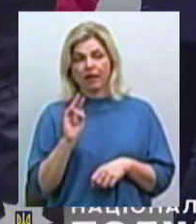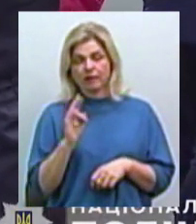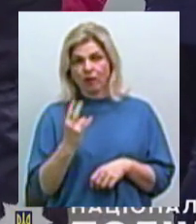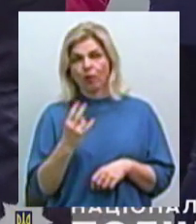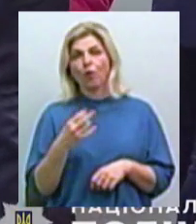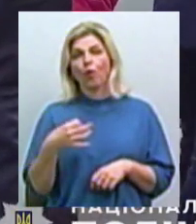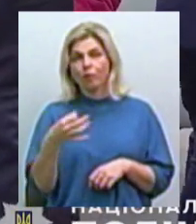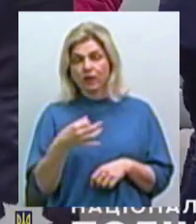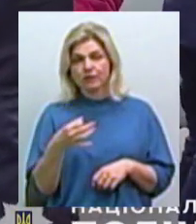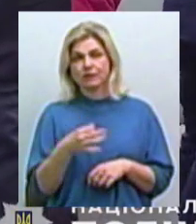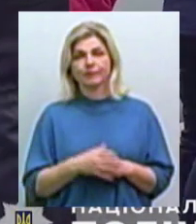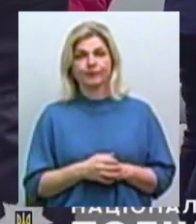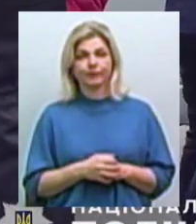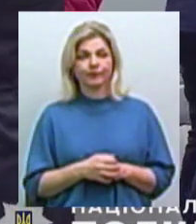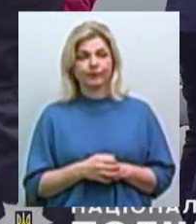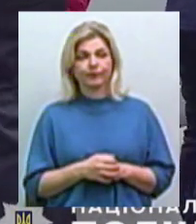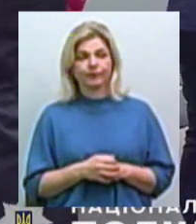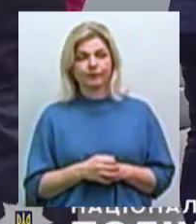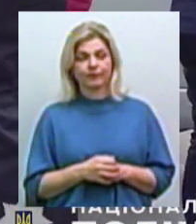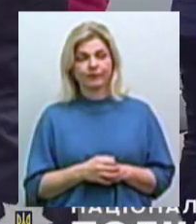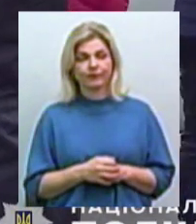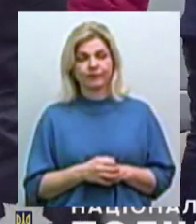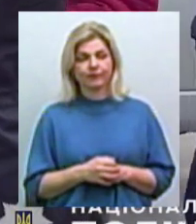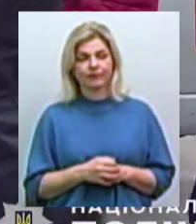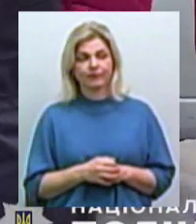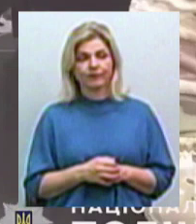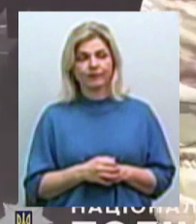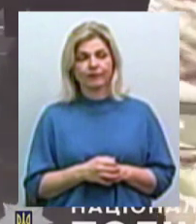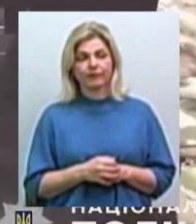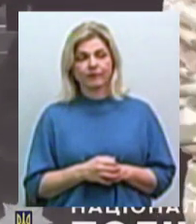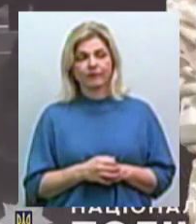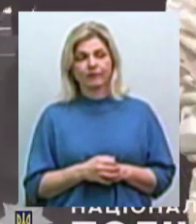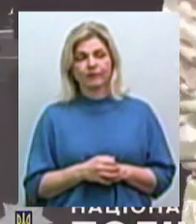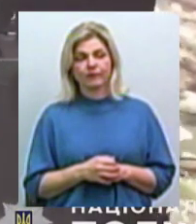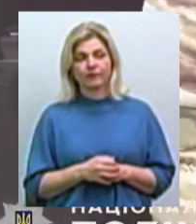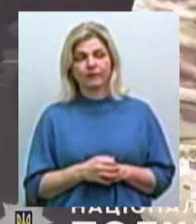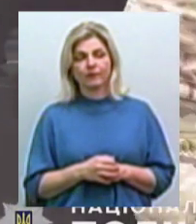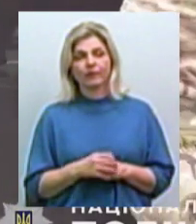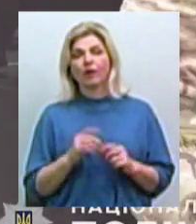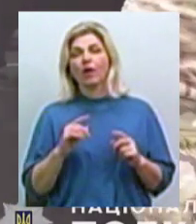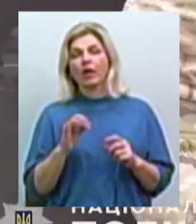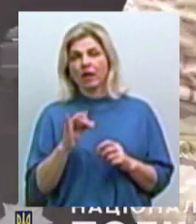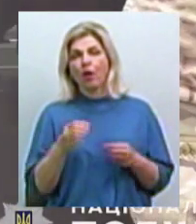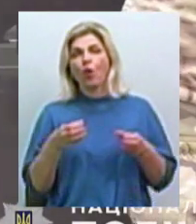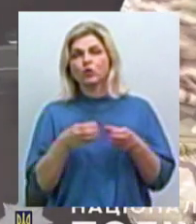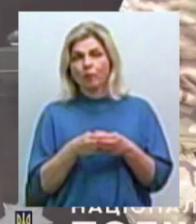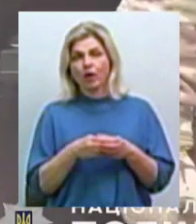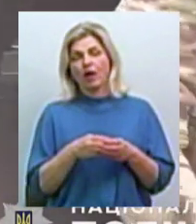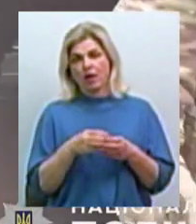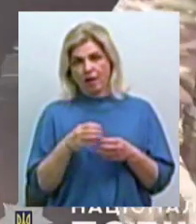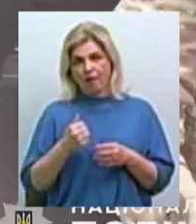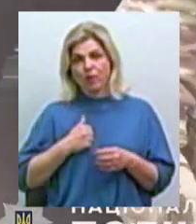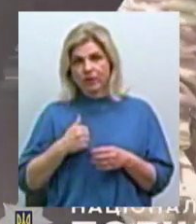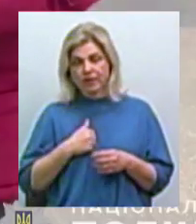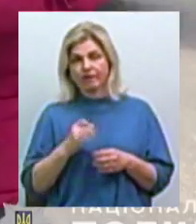управління, оперативниками головного управління Національної поліції та Служби безпеки України у супроводі бійців КОРД, роти поліції особливого призначення